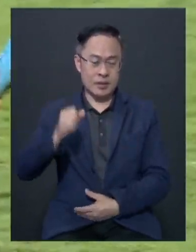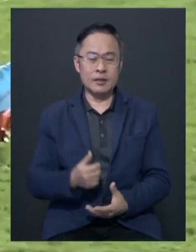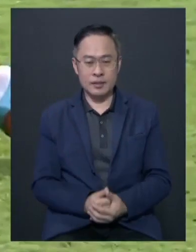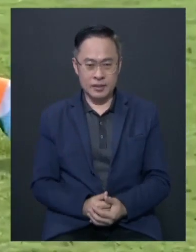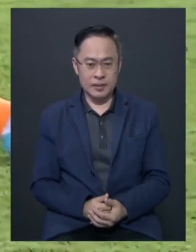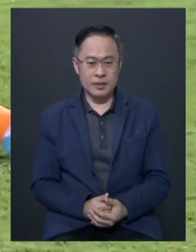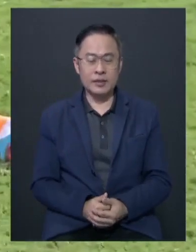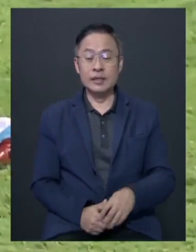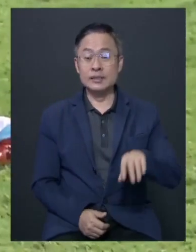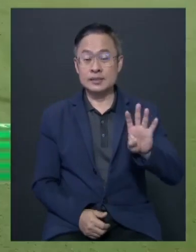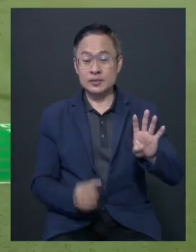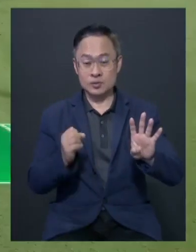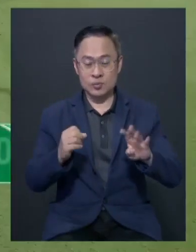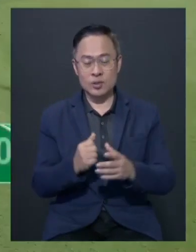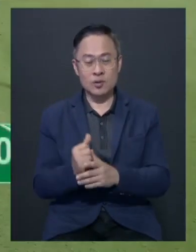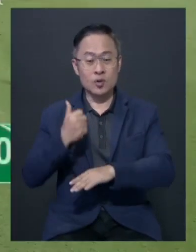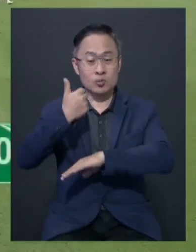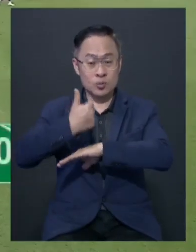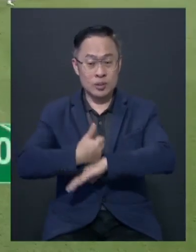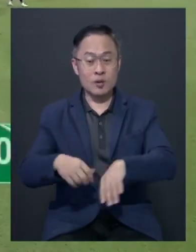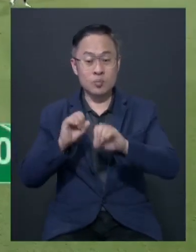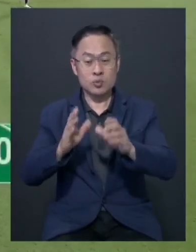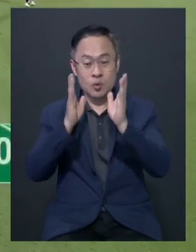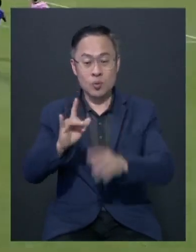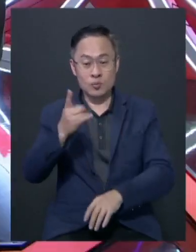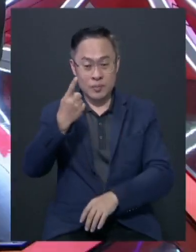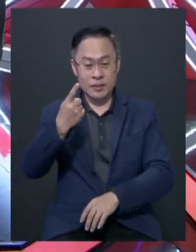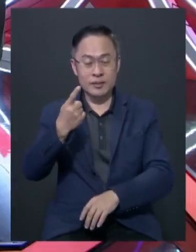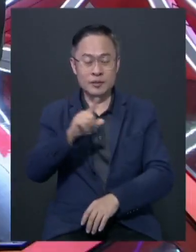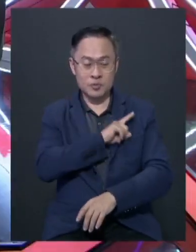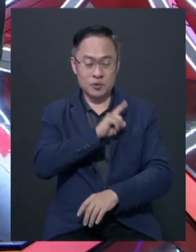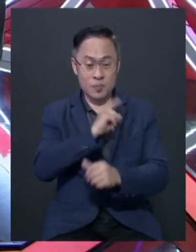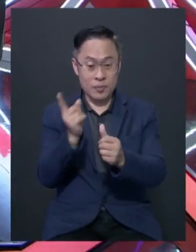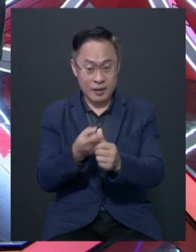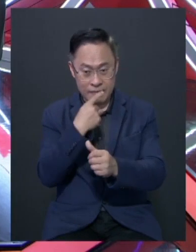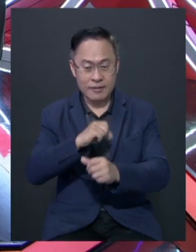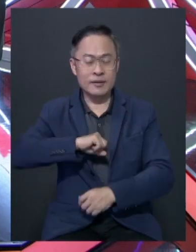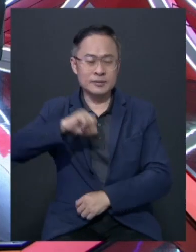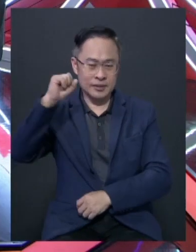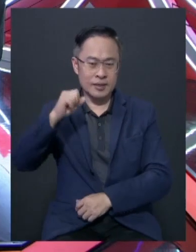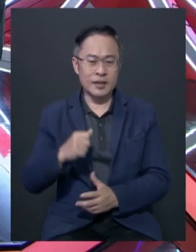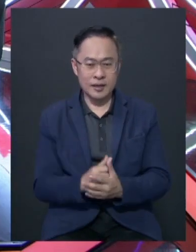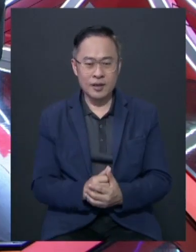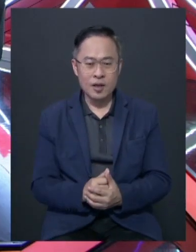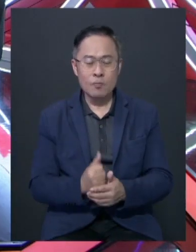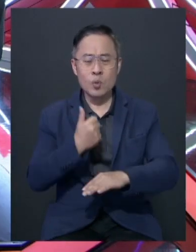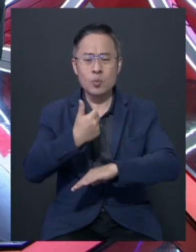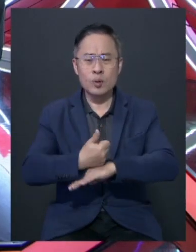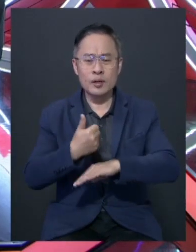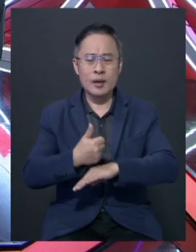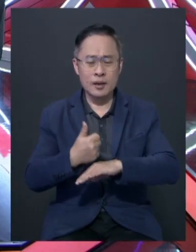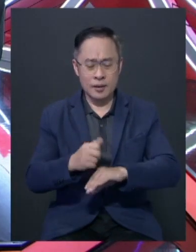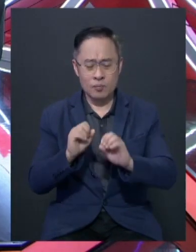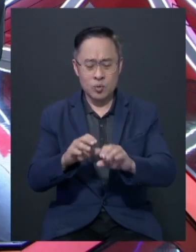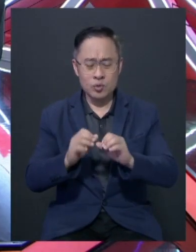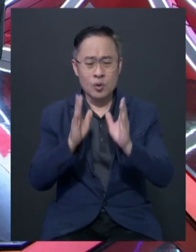ของโค้ชโชคโชคทวีพรหมรัตน์กับโค้ชอั๋นสุรพงษ์คงเทพนะครับนี่เป็นโค้ชคู่นะ ค่ะใช่ แล้วโค้ชคู่คนใหม่ของ